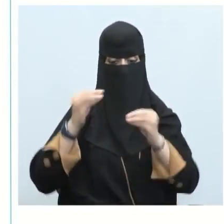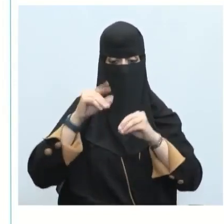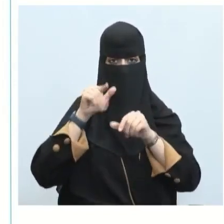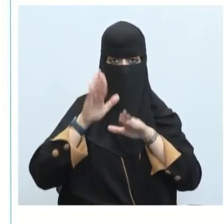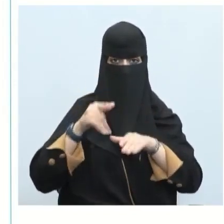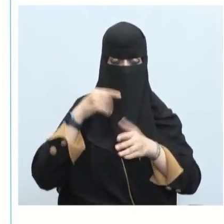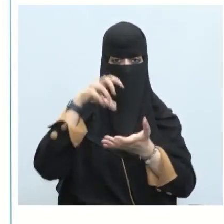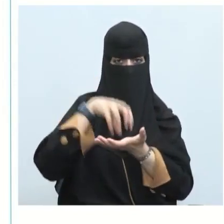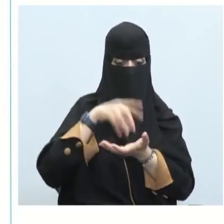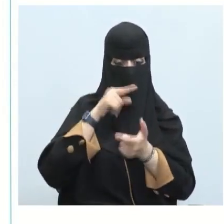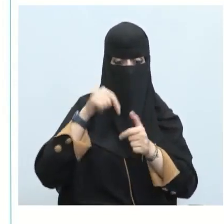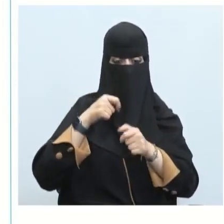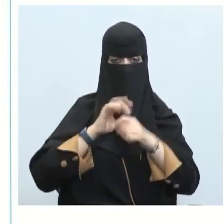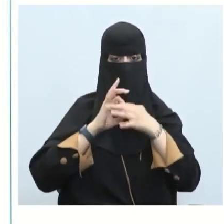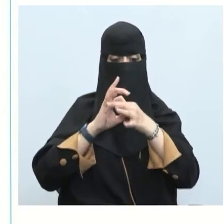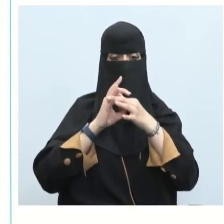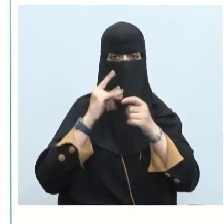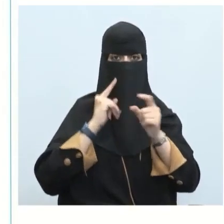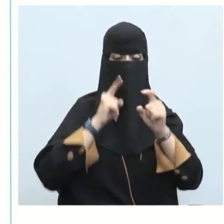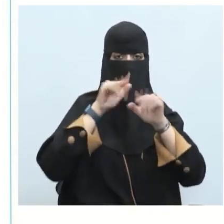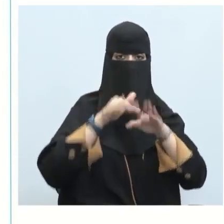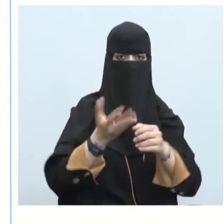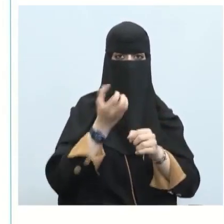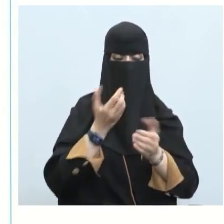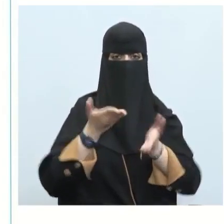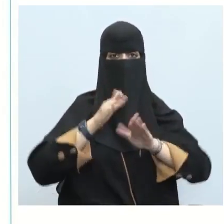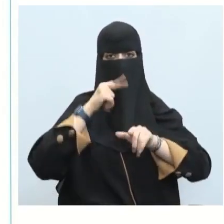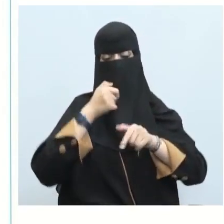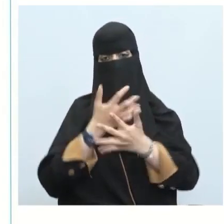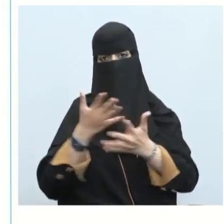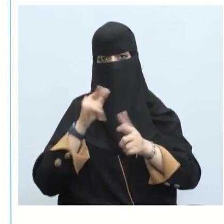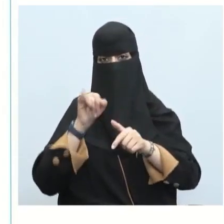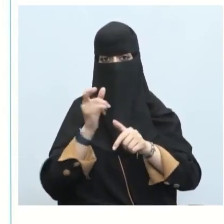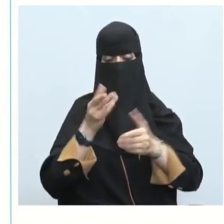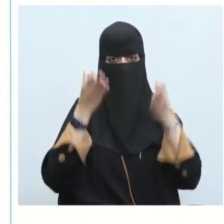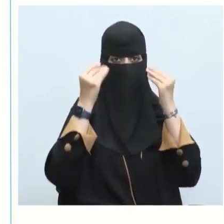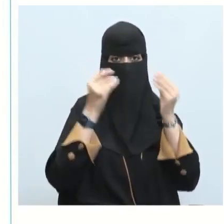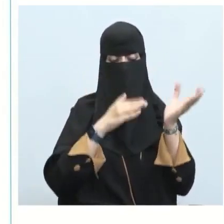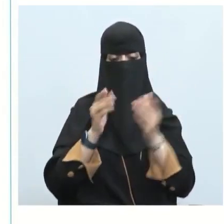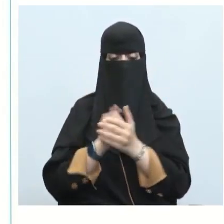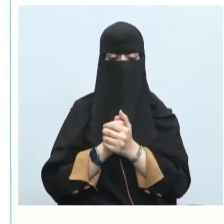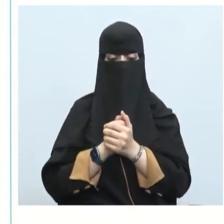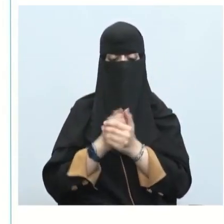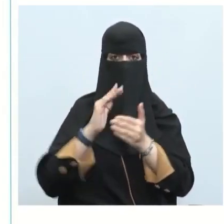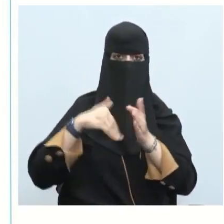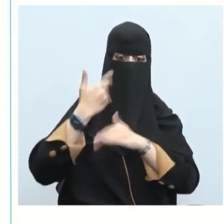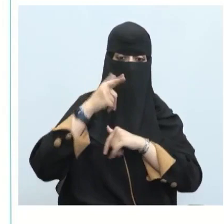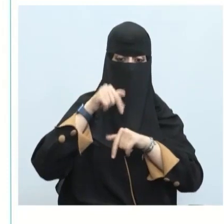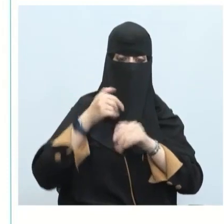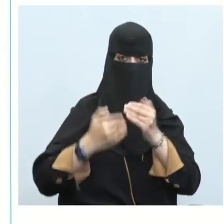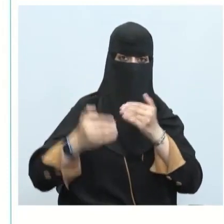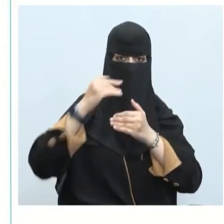خلال الموقع التواصل للحصول على المزيد من المعلومات بعد ذلك